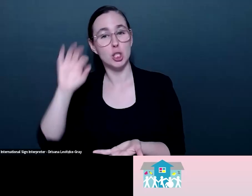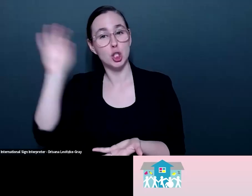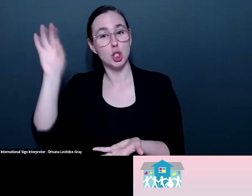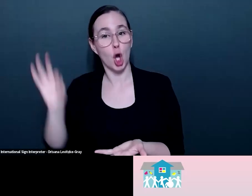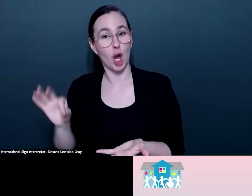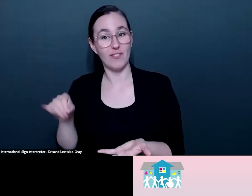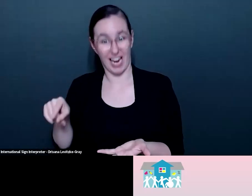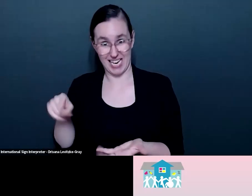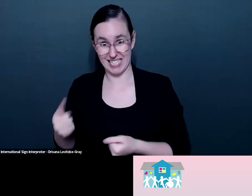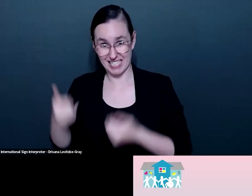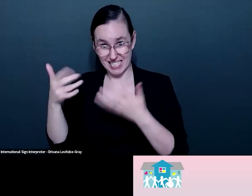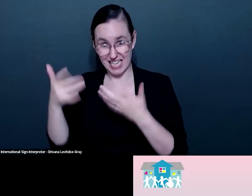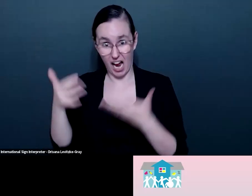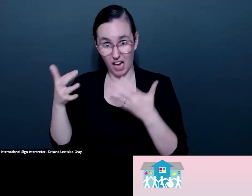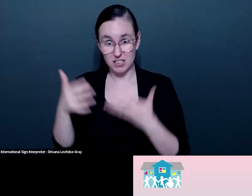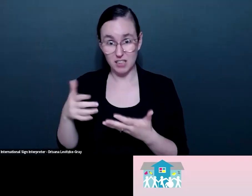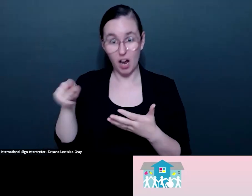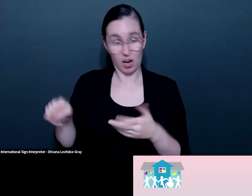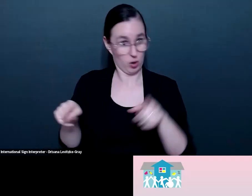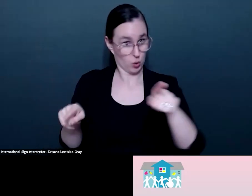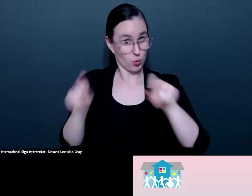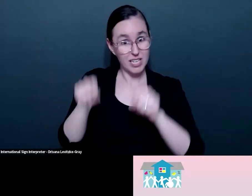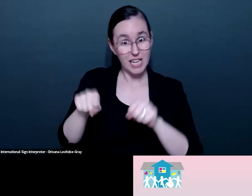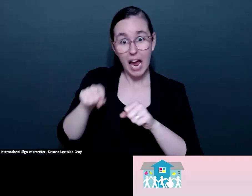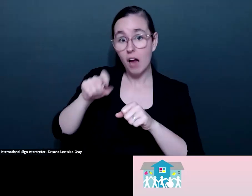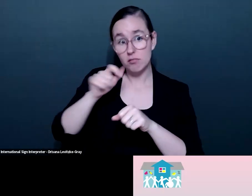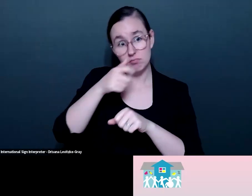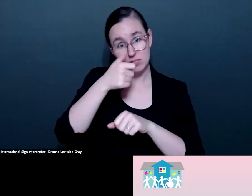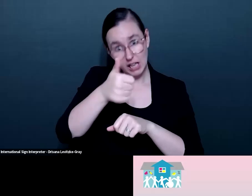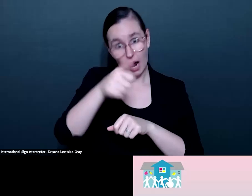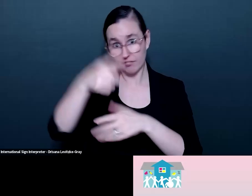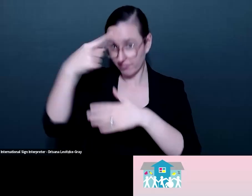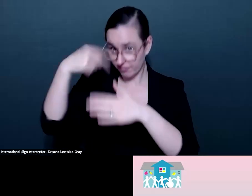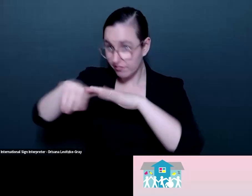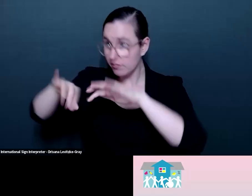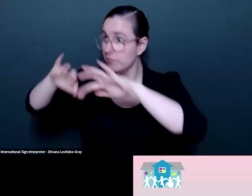que tout le monde puisse y avoir accès. Donc, on peut dire que